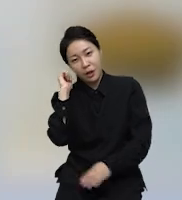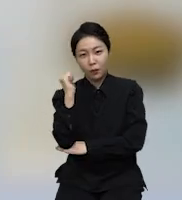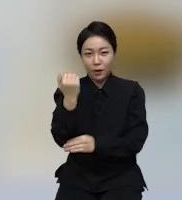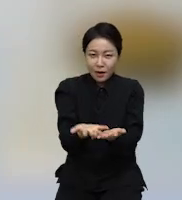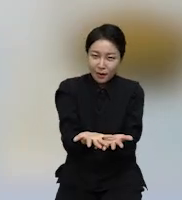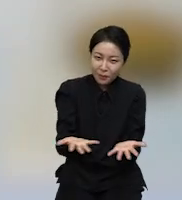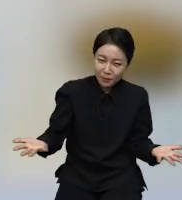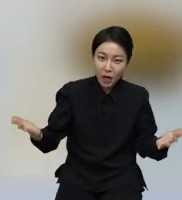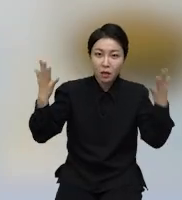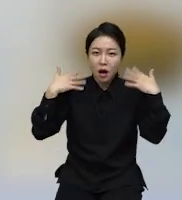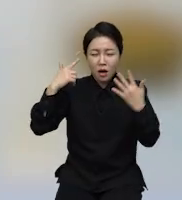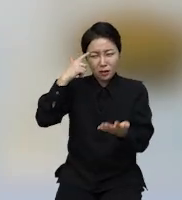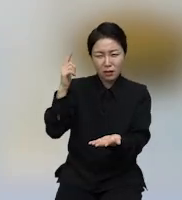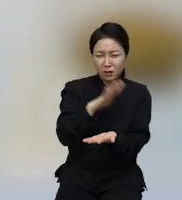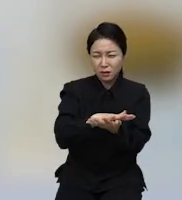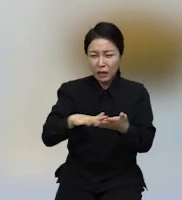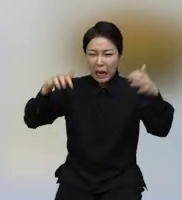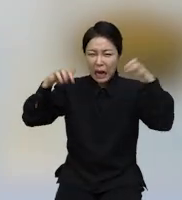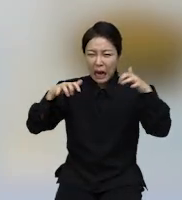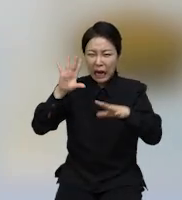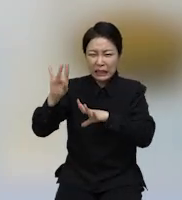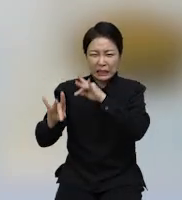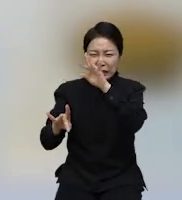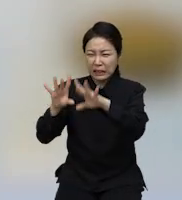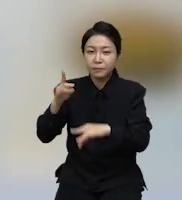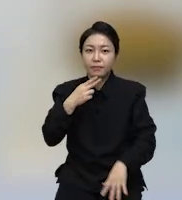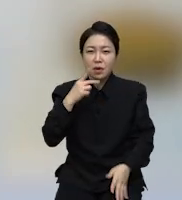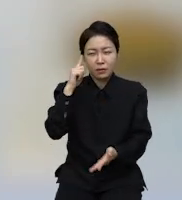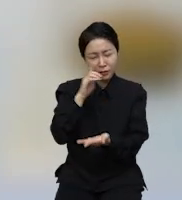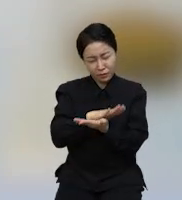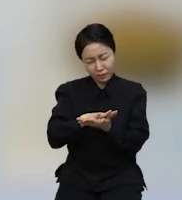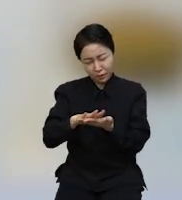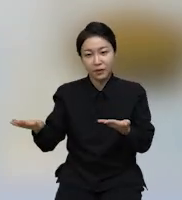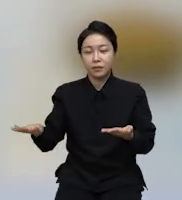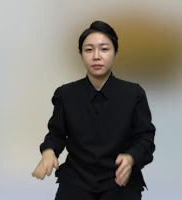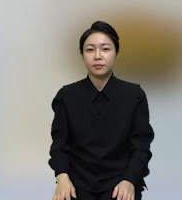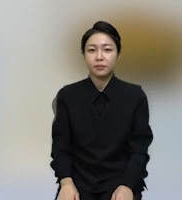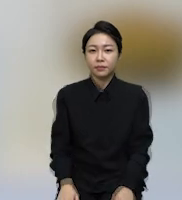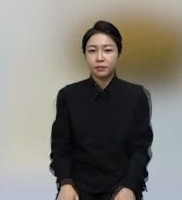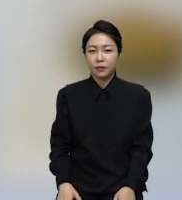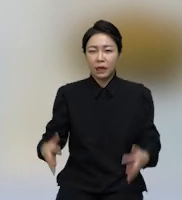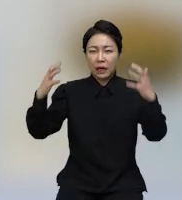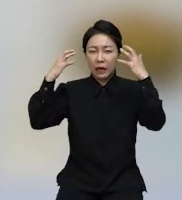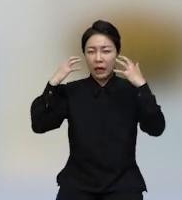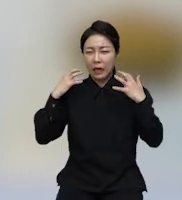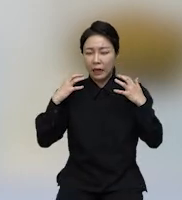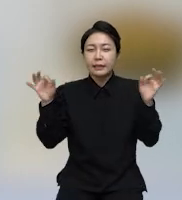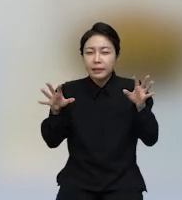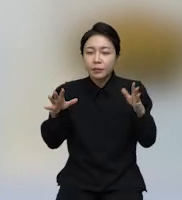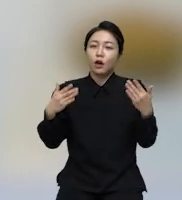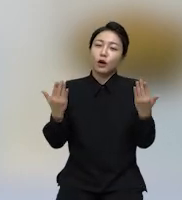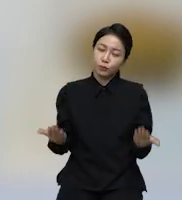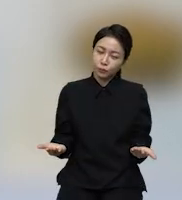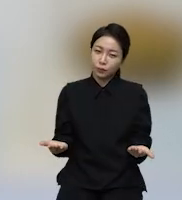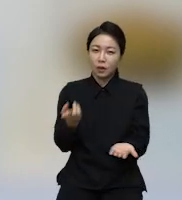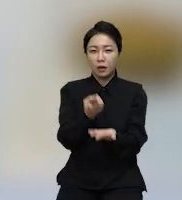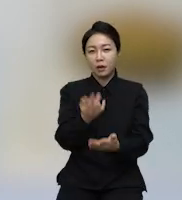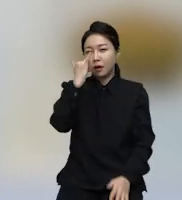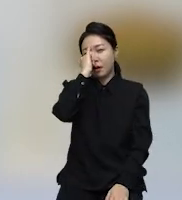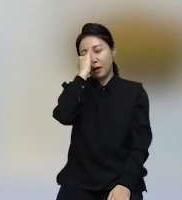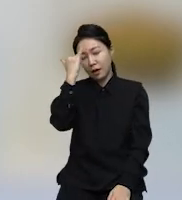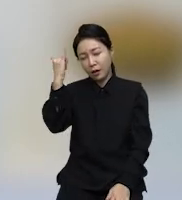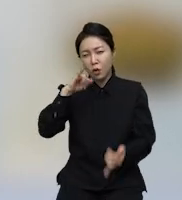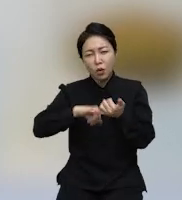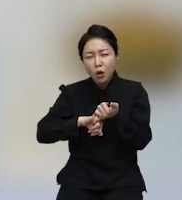더위와 장마철을 이겨내기 위한 지혜로운 생활용품이었습니다. 더위를 피해 잠시 쉬거나 낮잠을 잘 때는